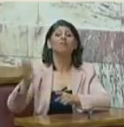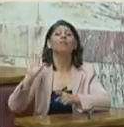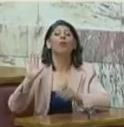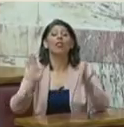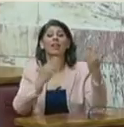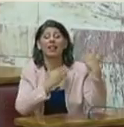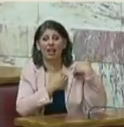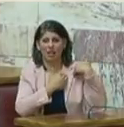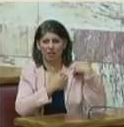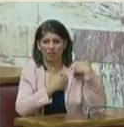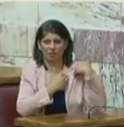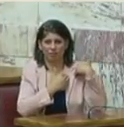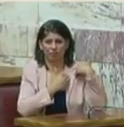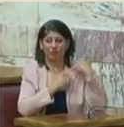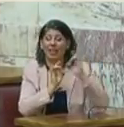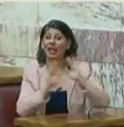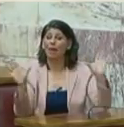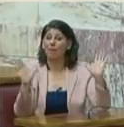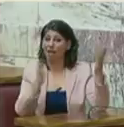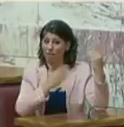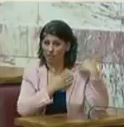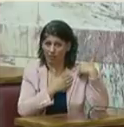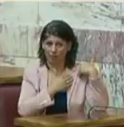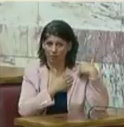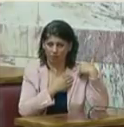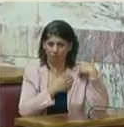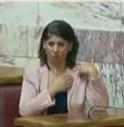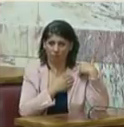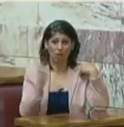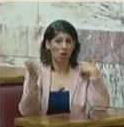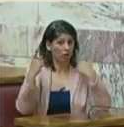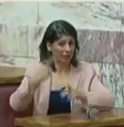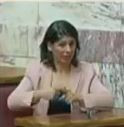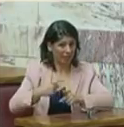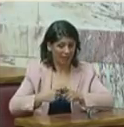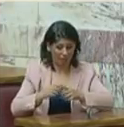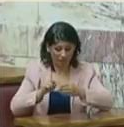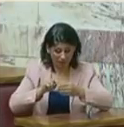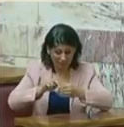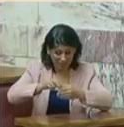που δεν ανέλαβαν καμία ευθύνη όταν η χώρα βρέθηκε στο χείλος του γκρεμού.